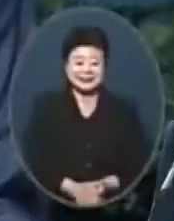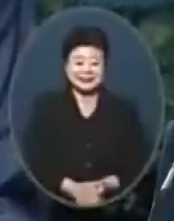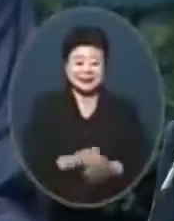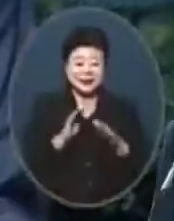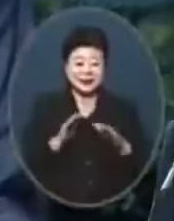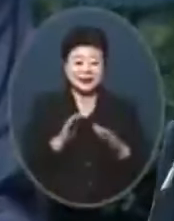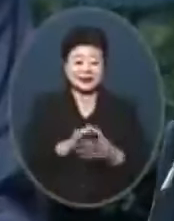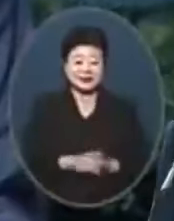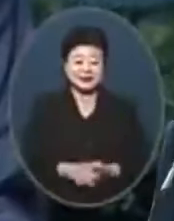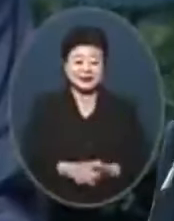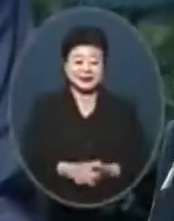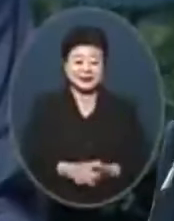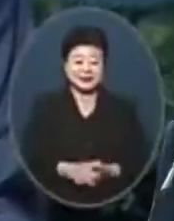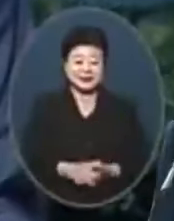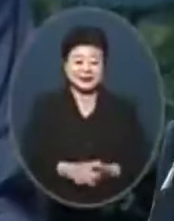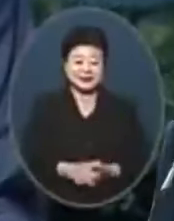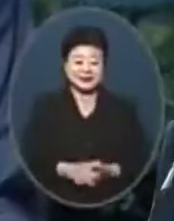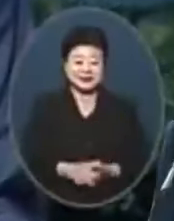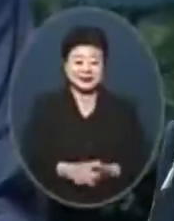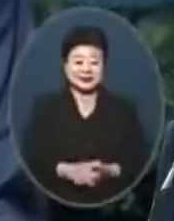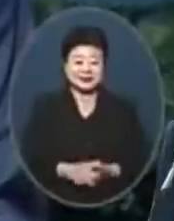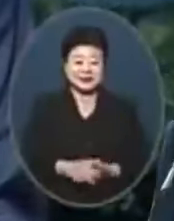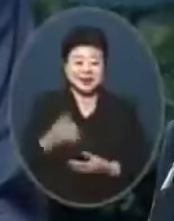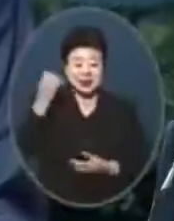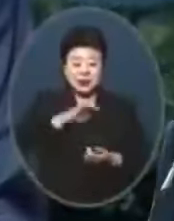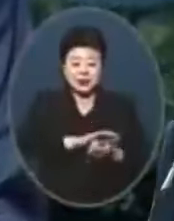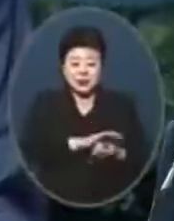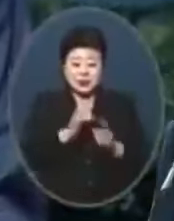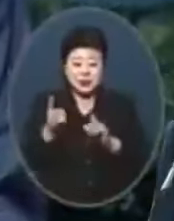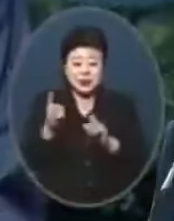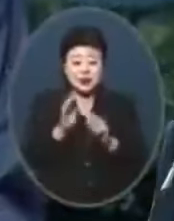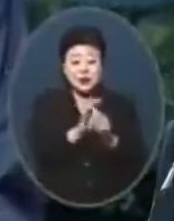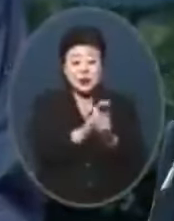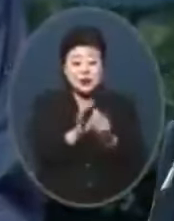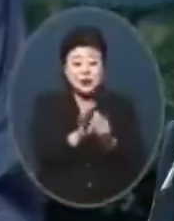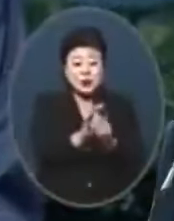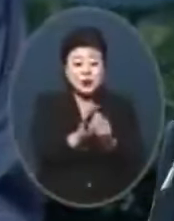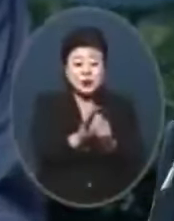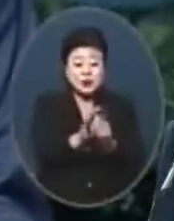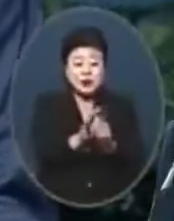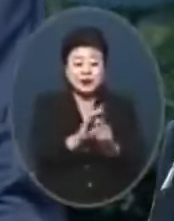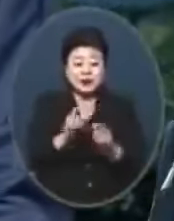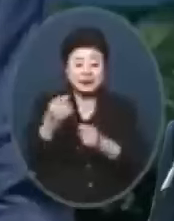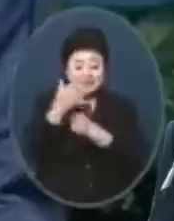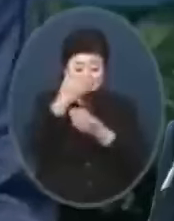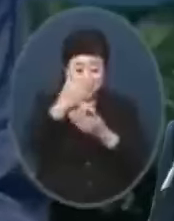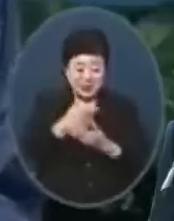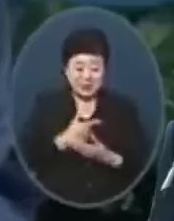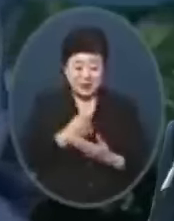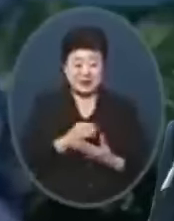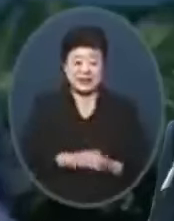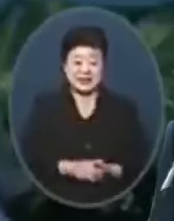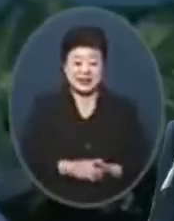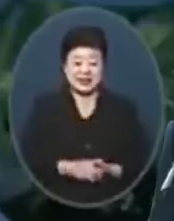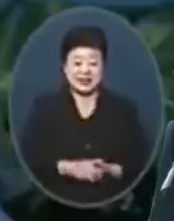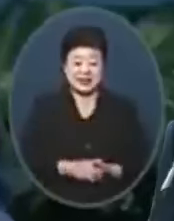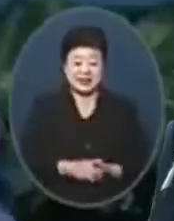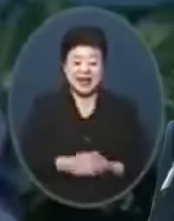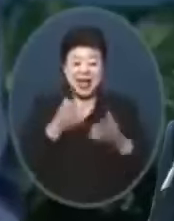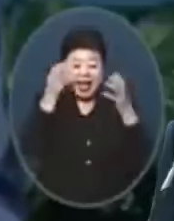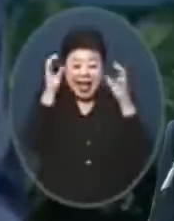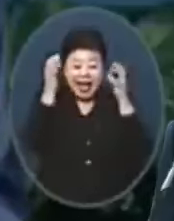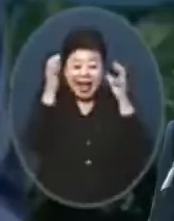저는 여러분과 함께 영혼을 치료하는 위로라는 제목으로 은혜를 나누겠습니다. 어린